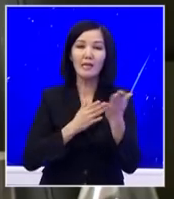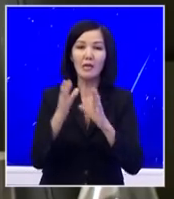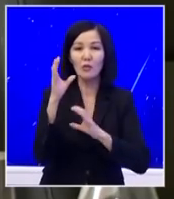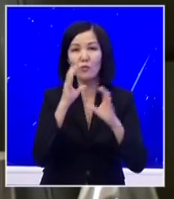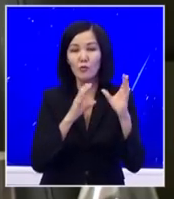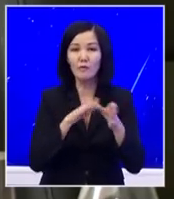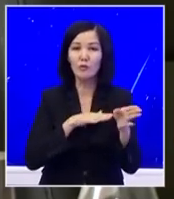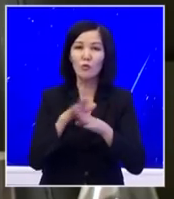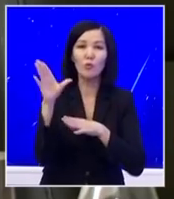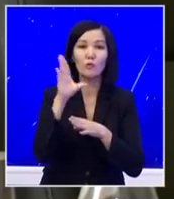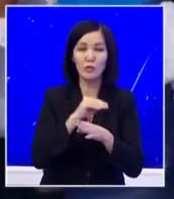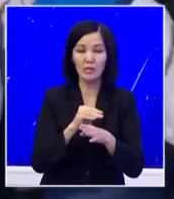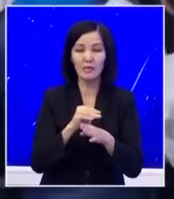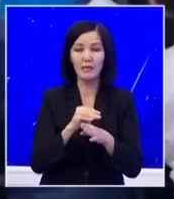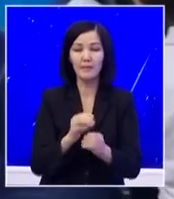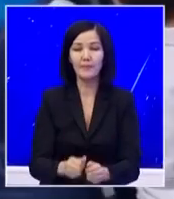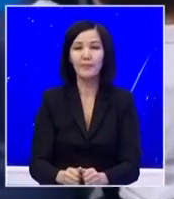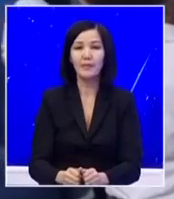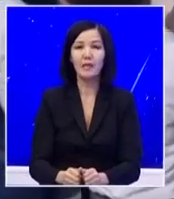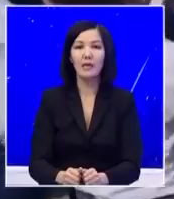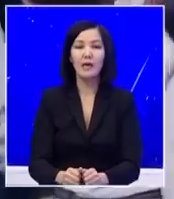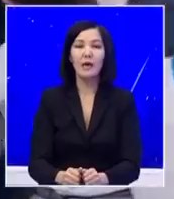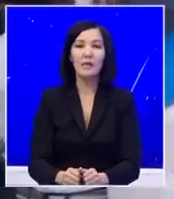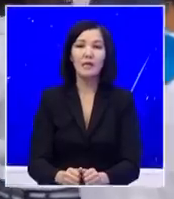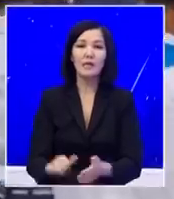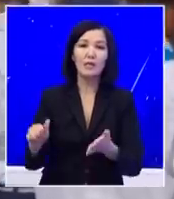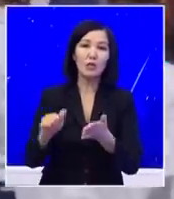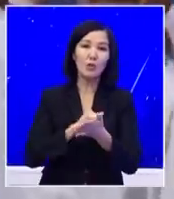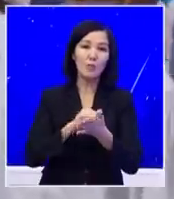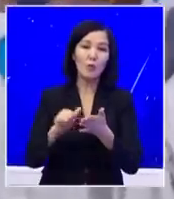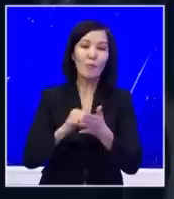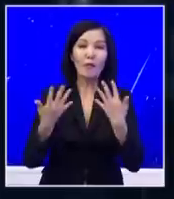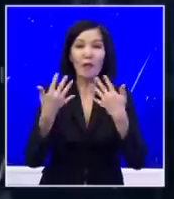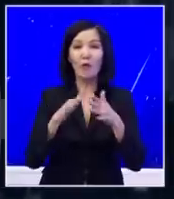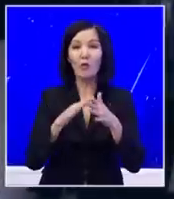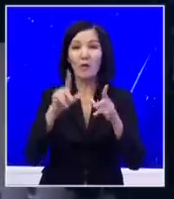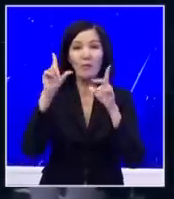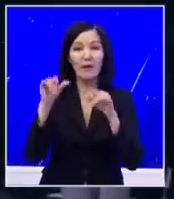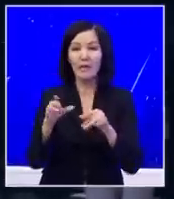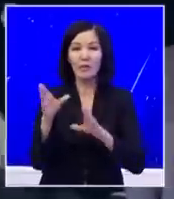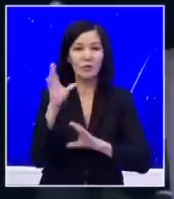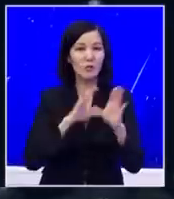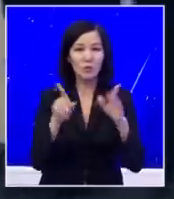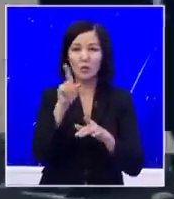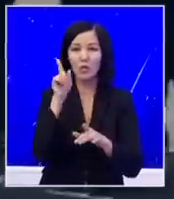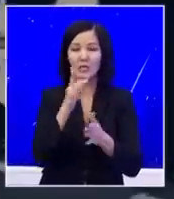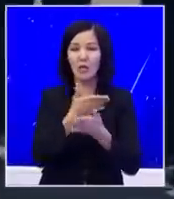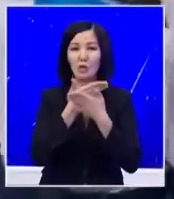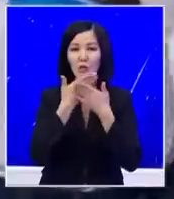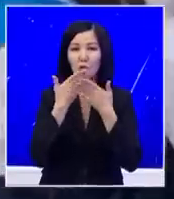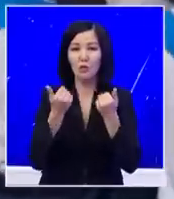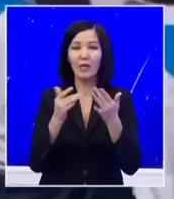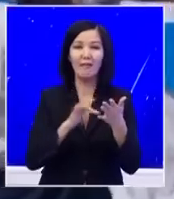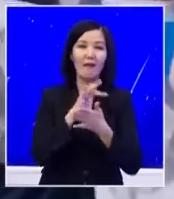мүмкіндігі толығымен жеткілікті. Дипломмен ауылға деп асыққан студент жоқ. Соның салдарынан ауыл мен қала арасындағы білім